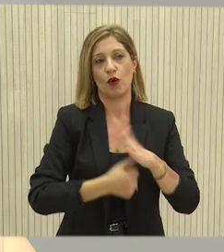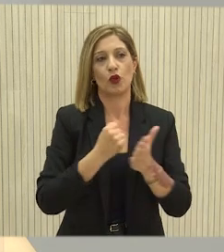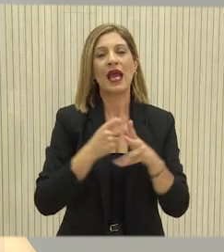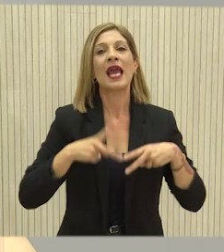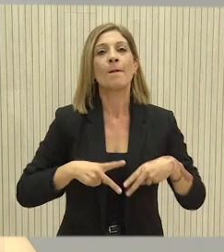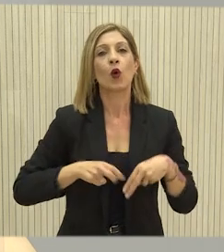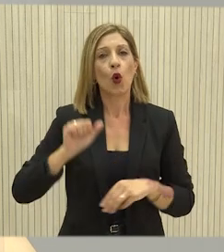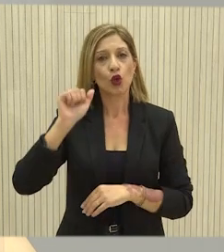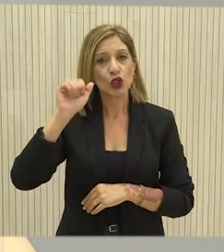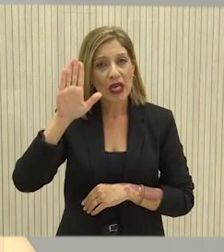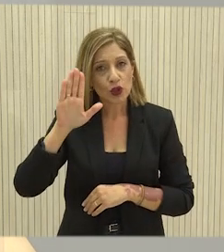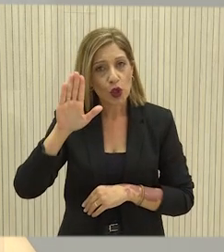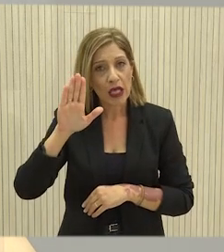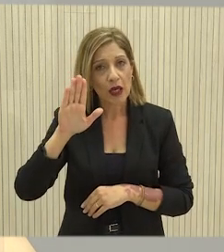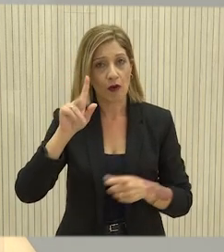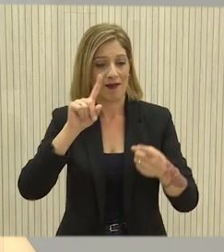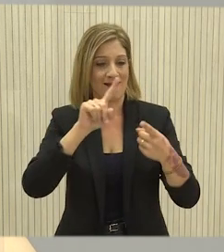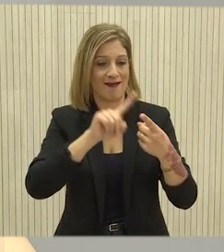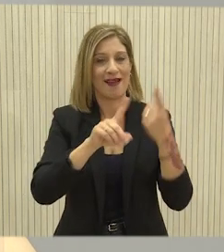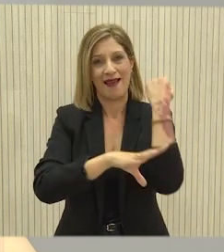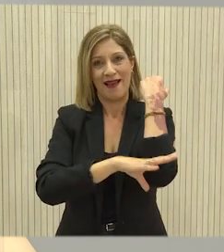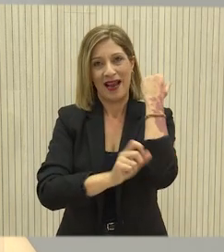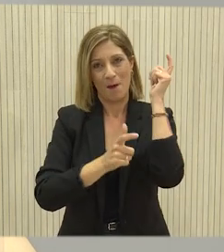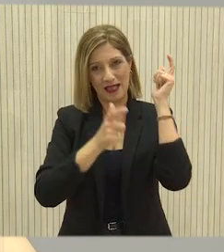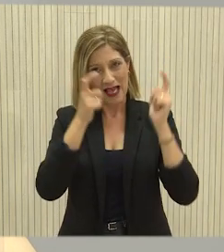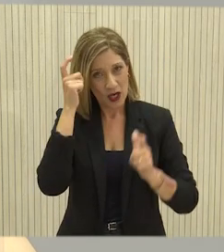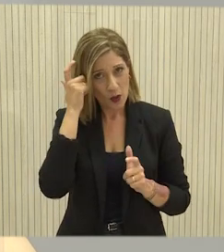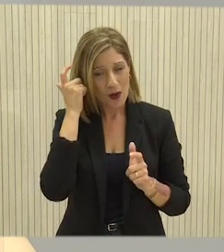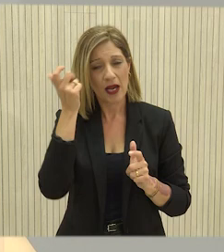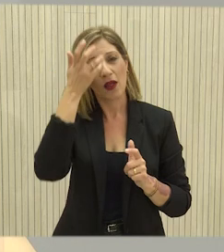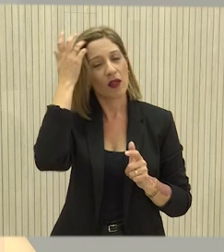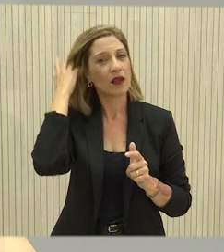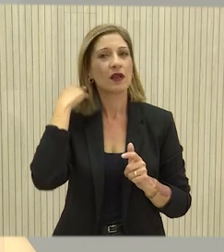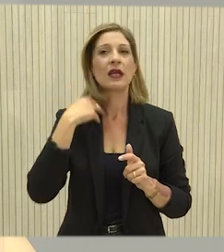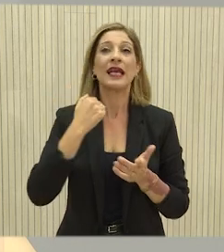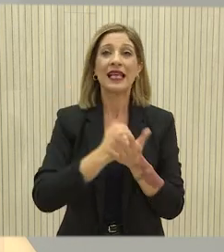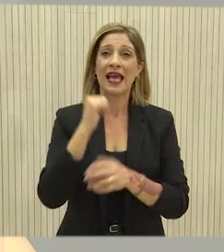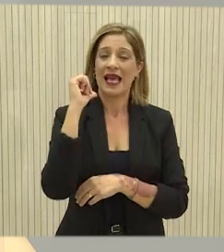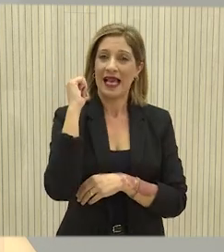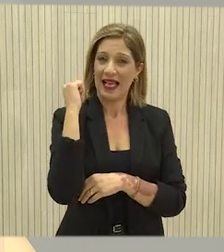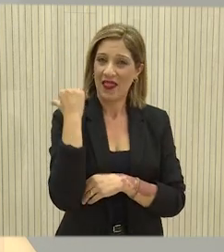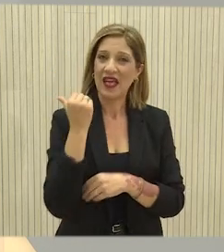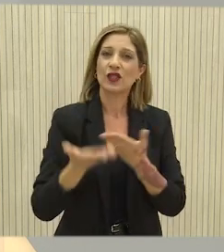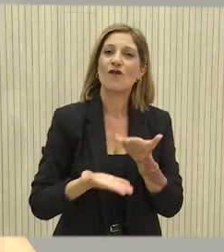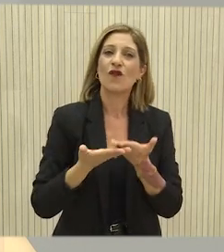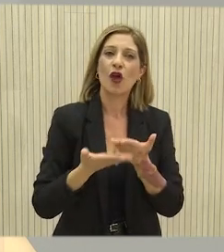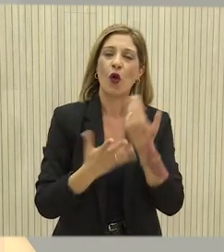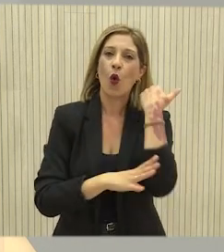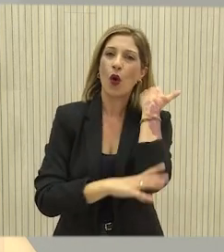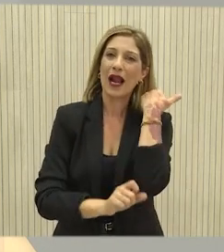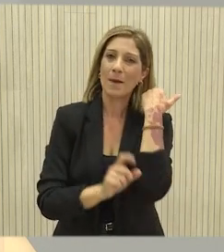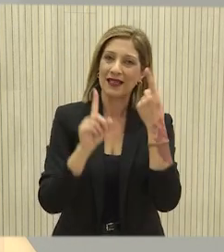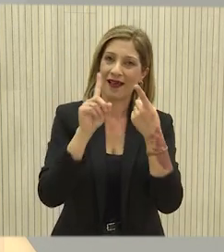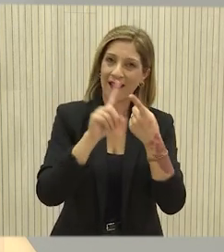Υπουργός Εξωτερικών, σε συνάντηση που είχαν με τον Γενικό Γραμματέα των Ηνωμένων Εθνών, αλλά και κατά την χθεσινή συνάντηση με τον Βοηθό Γενικό Γραμματέα των